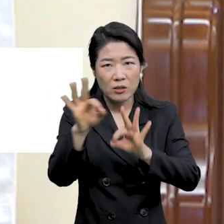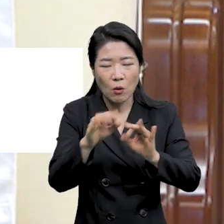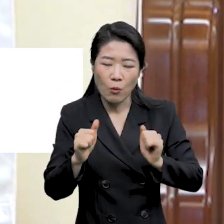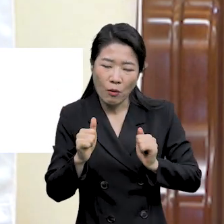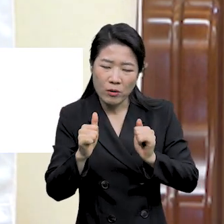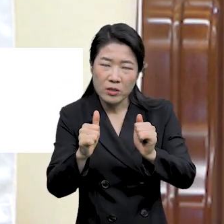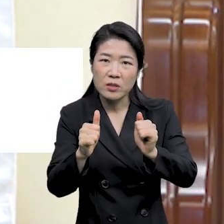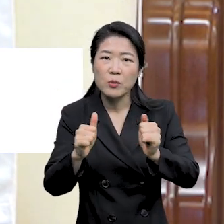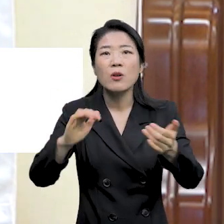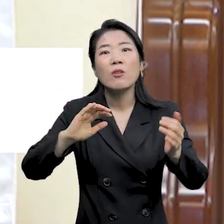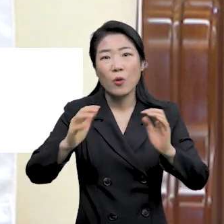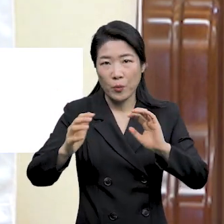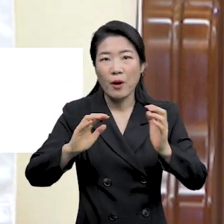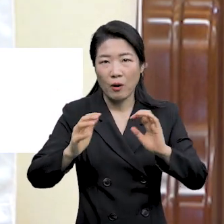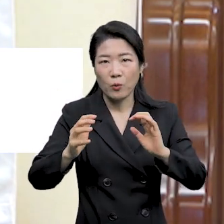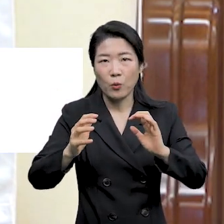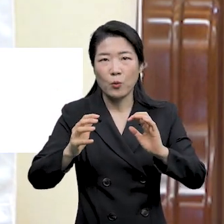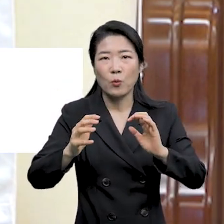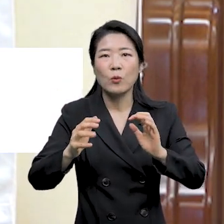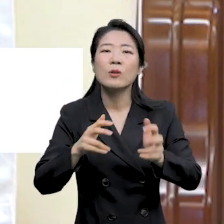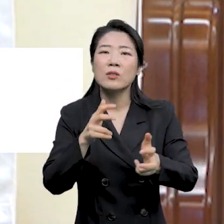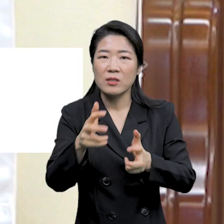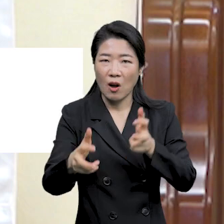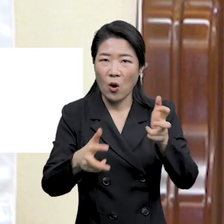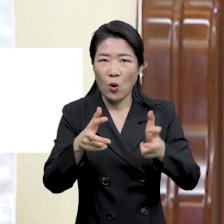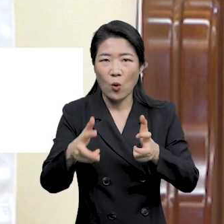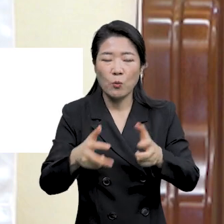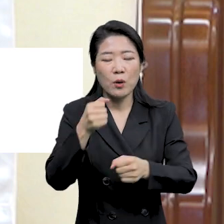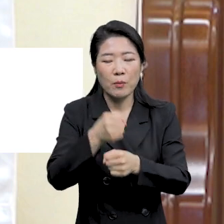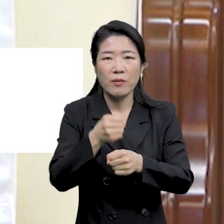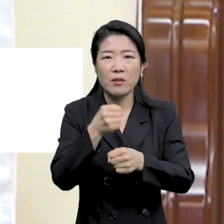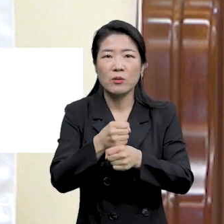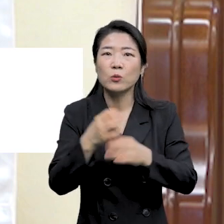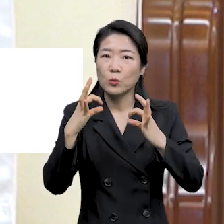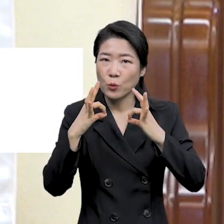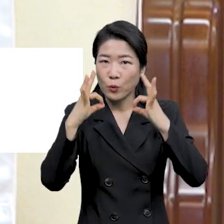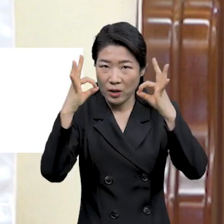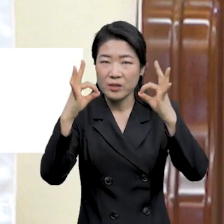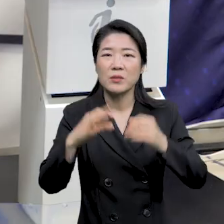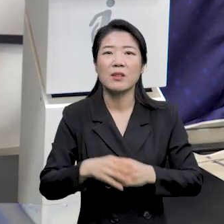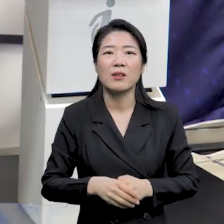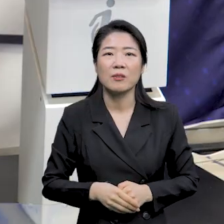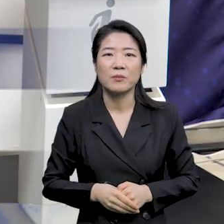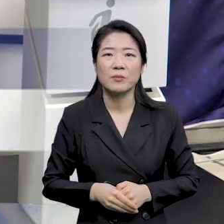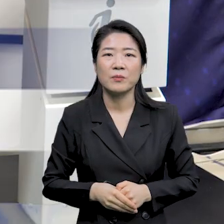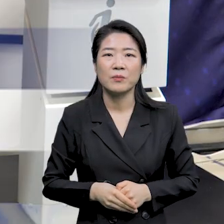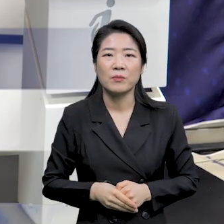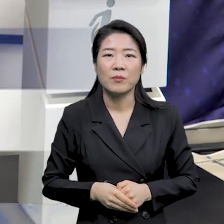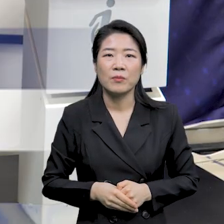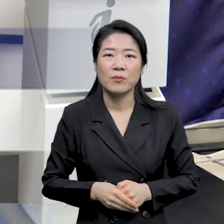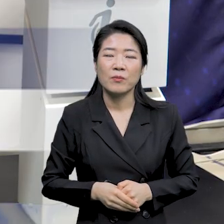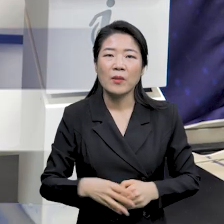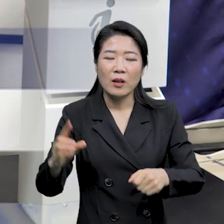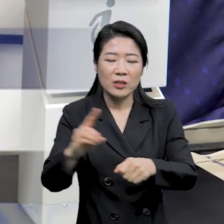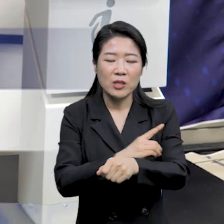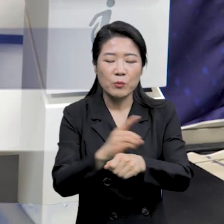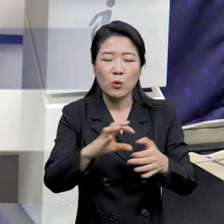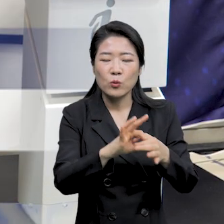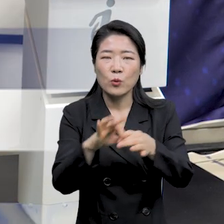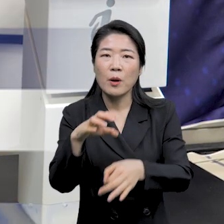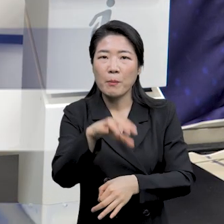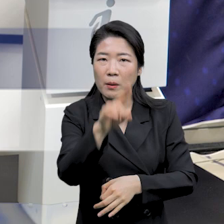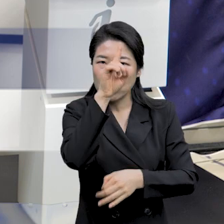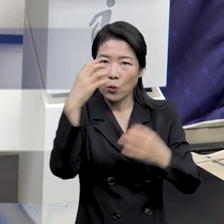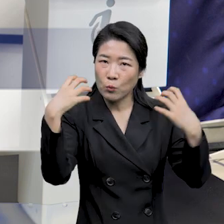열심히 협의하고 또 사업을 만들어내도록 노력하겠습니다. 한편 디지털 플랫폼